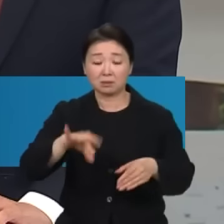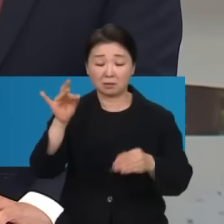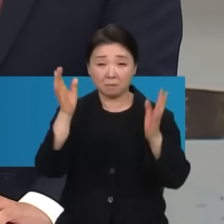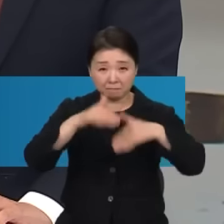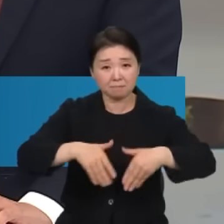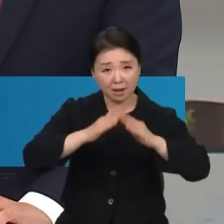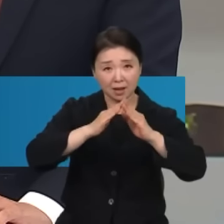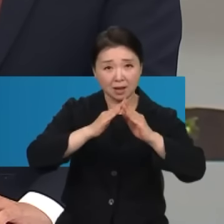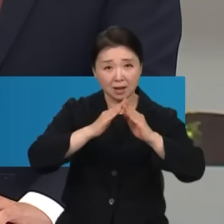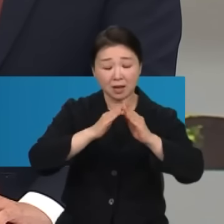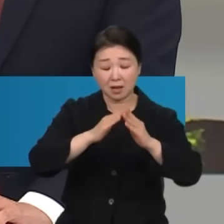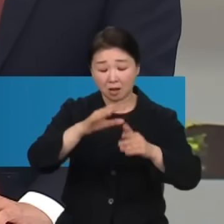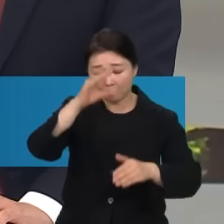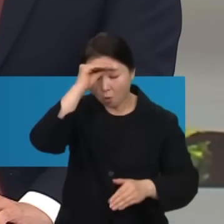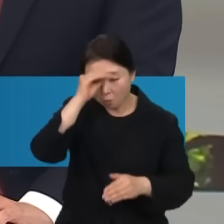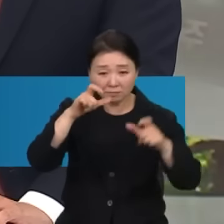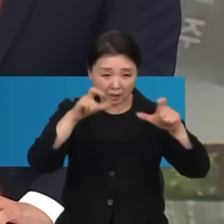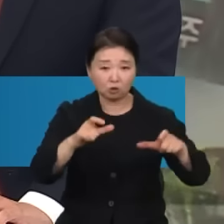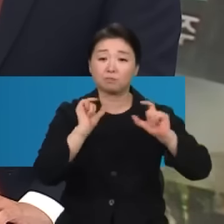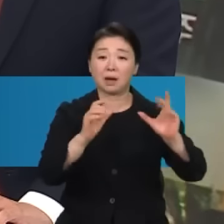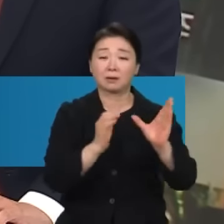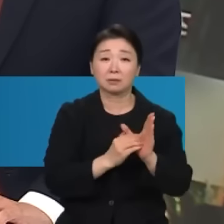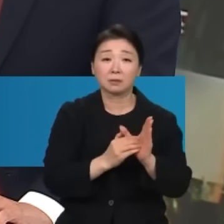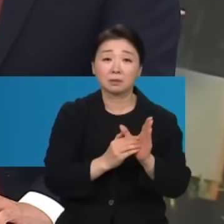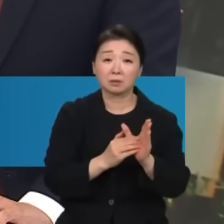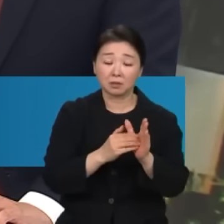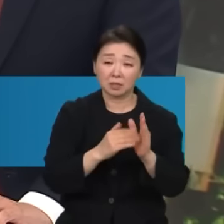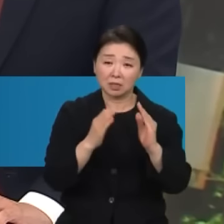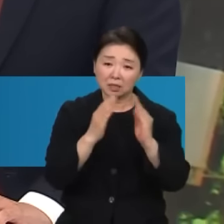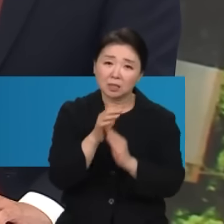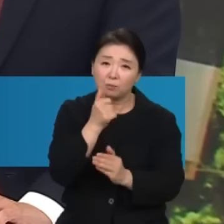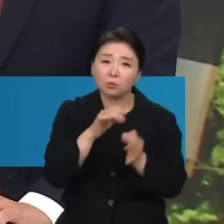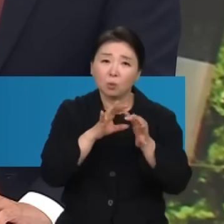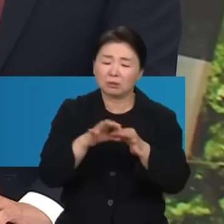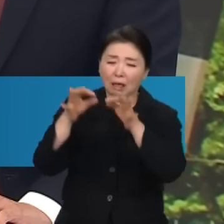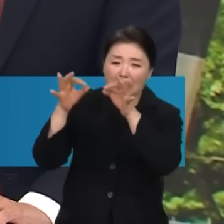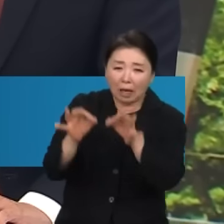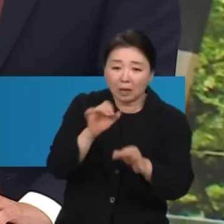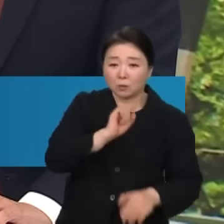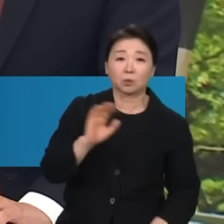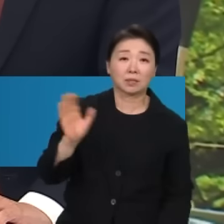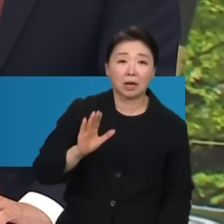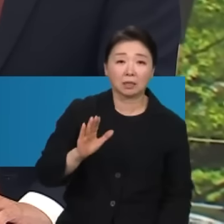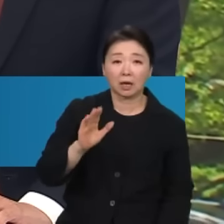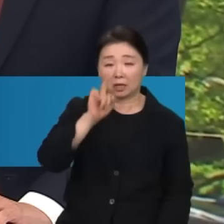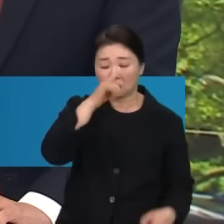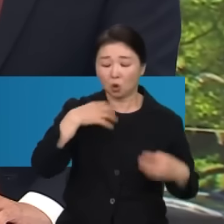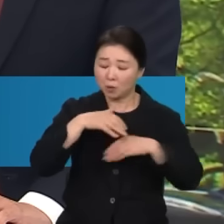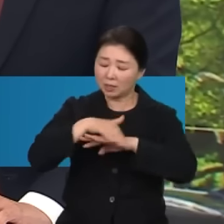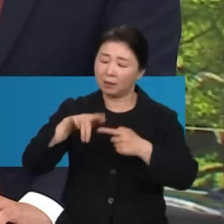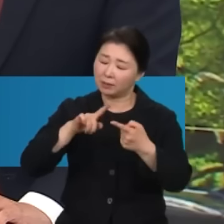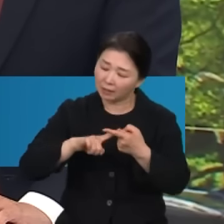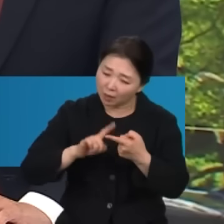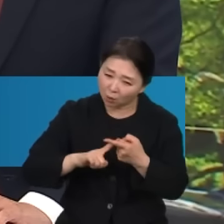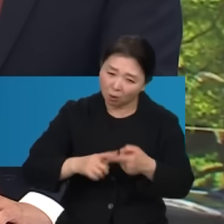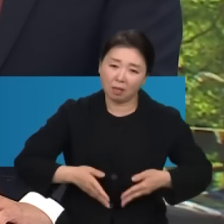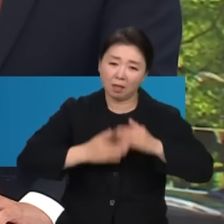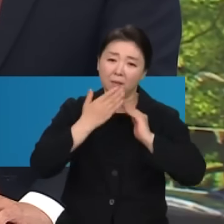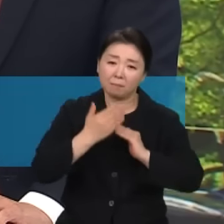들어가는 선도지구로 선정됩니다. 다만 부동산 경기가 가라앉은 상황이라 정부가 계획한 시간표대로 이루어질 수